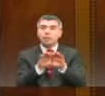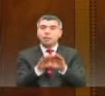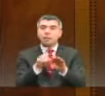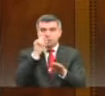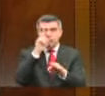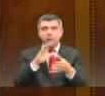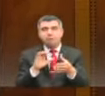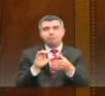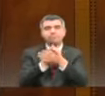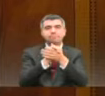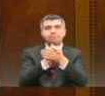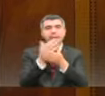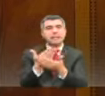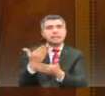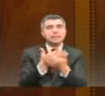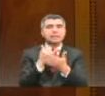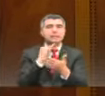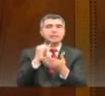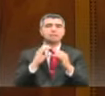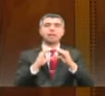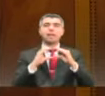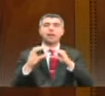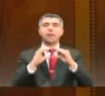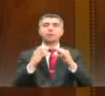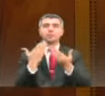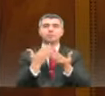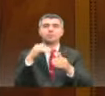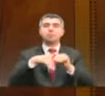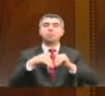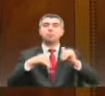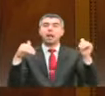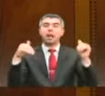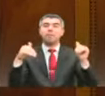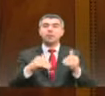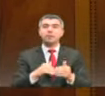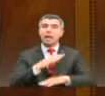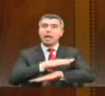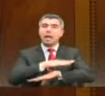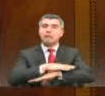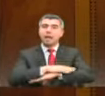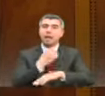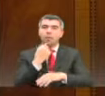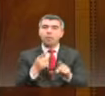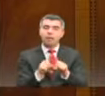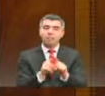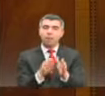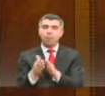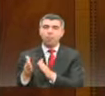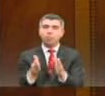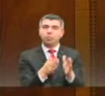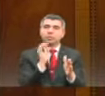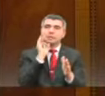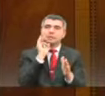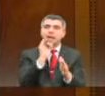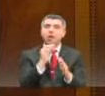بناء وتواصل مستمر مع البرلمان في احترام تام لفصل السلط وتعاونها